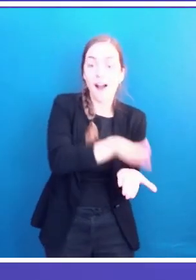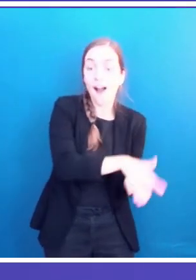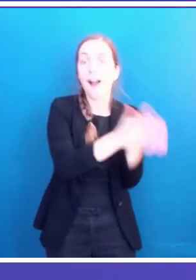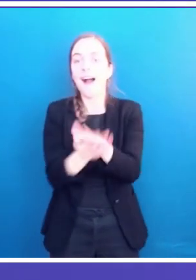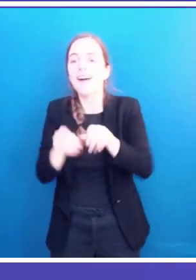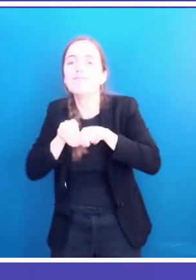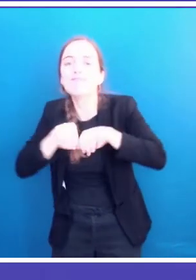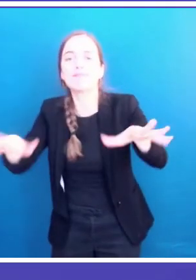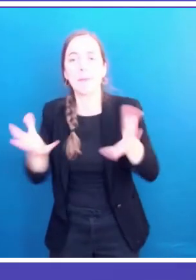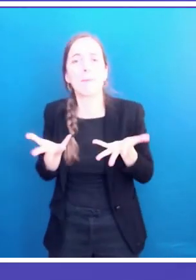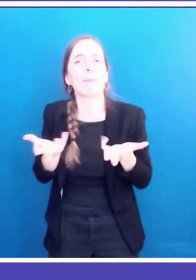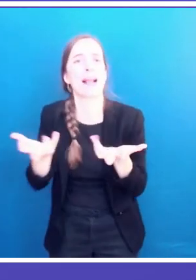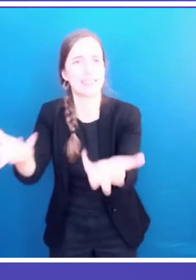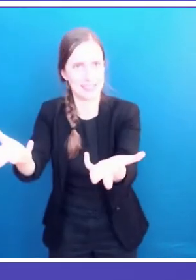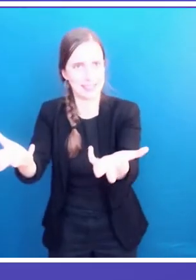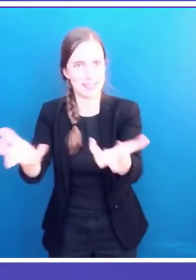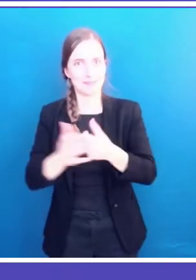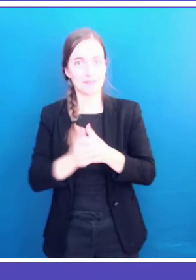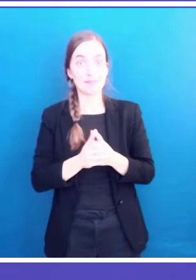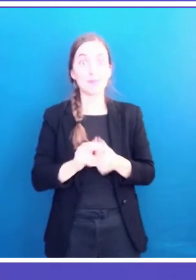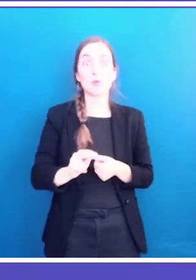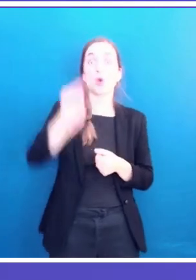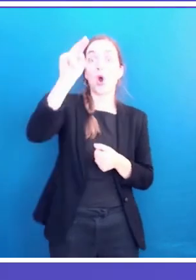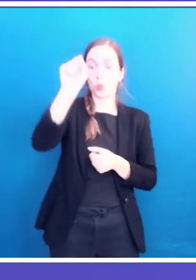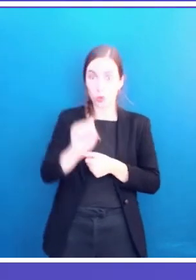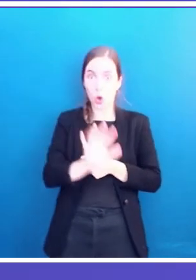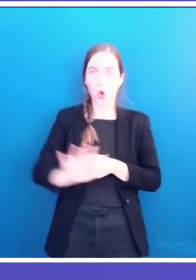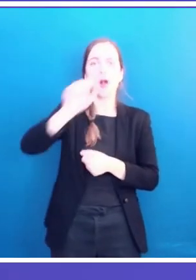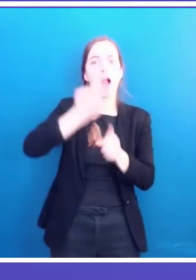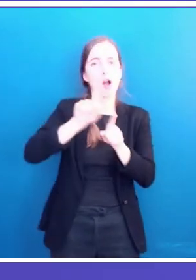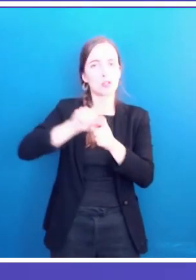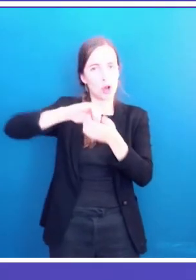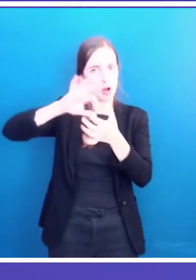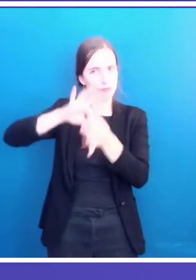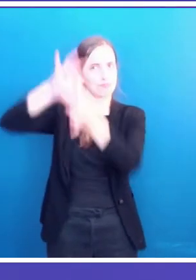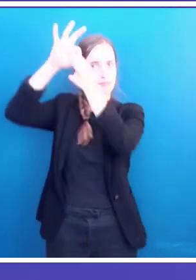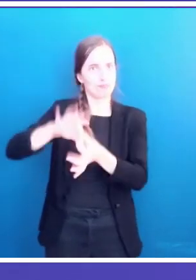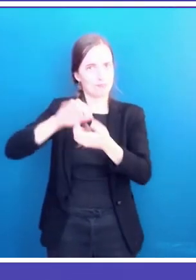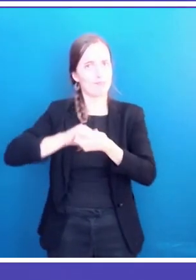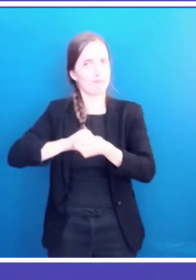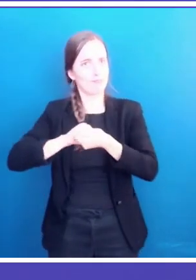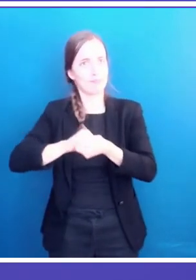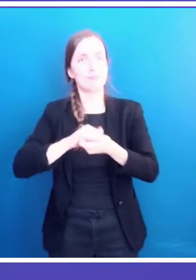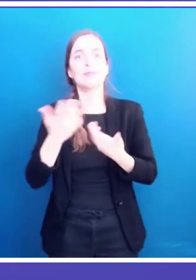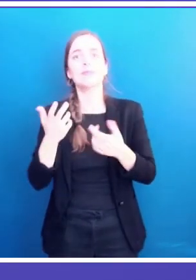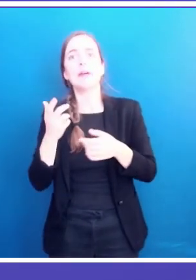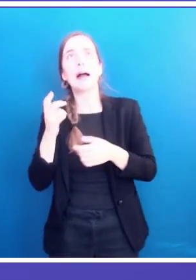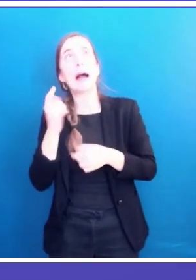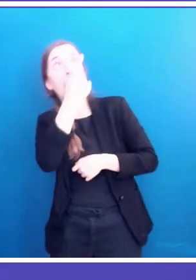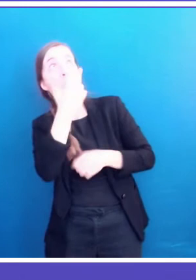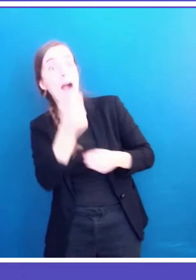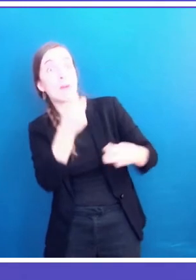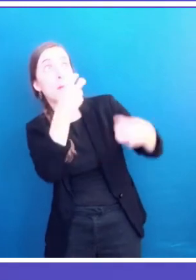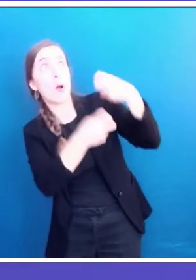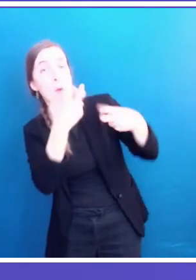الاتجاه، تعزيز التشبيك أمر أساسي، وتعزيز كافة الاستراتيجيات والبرامج